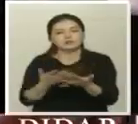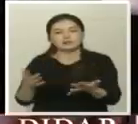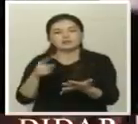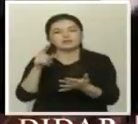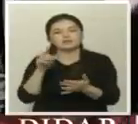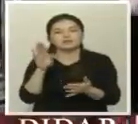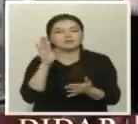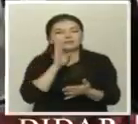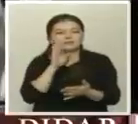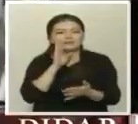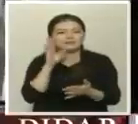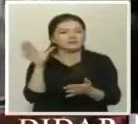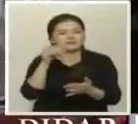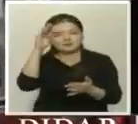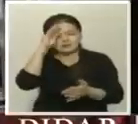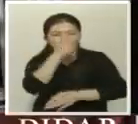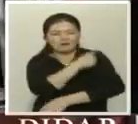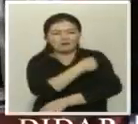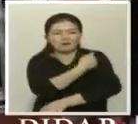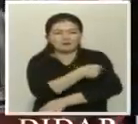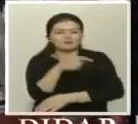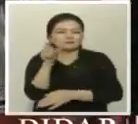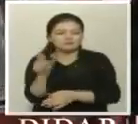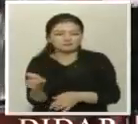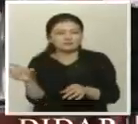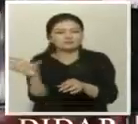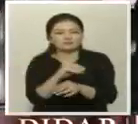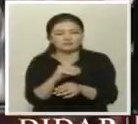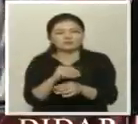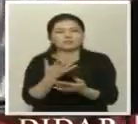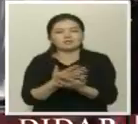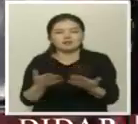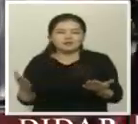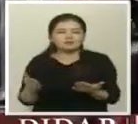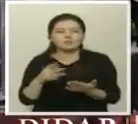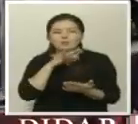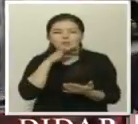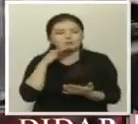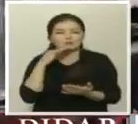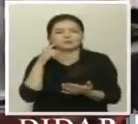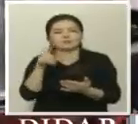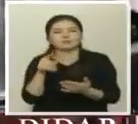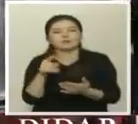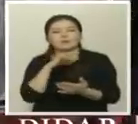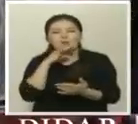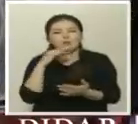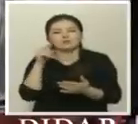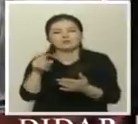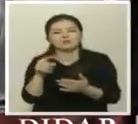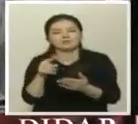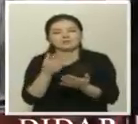бөлімі, операциондық бөлім, және де жан сақтау бөлімі сияқты көптеген бөлімдердің атсалысымен